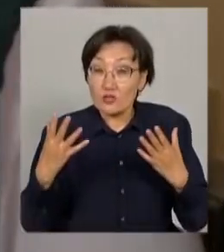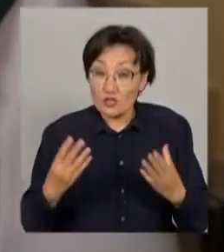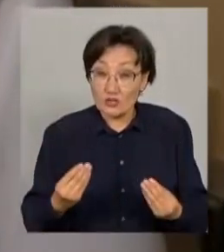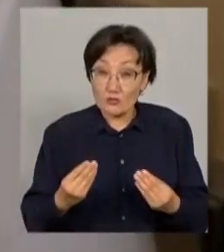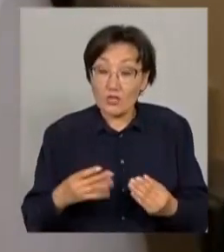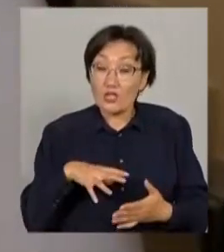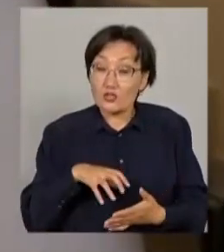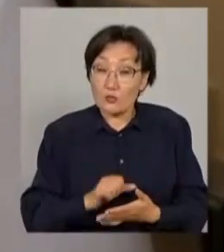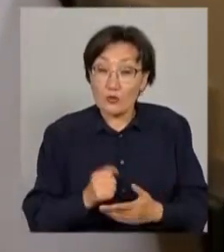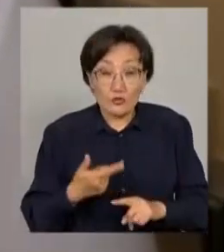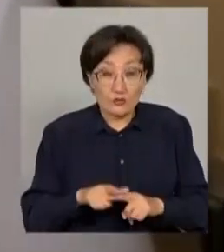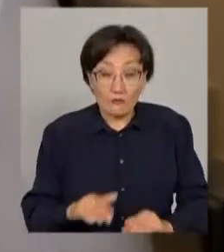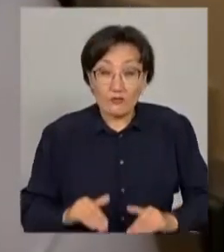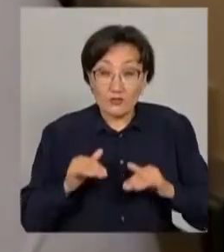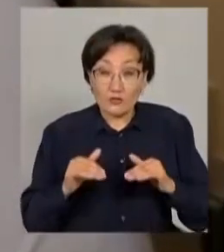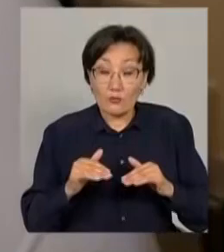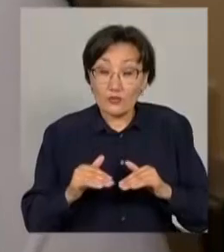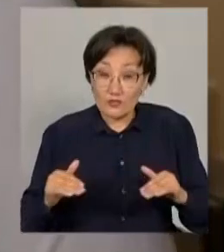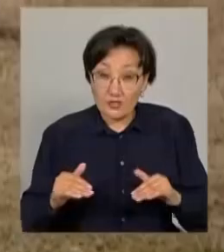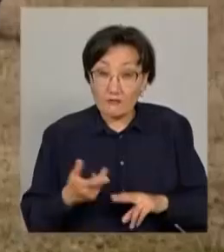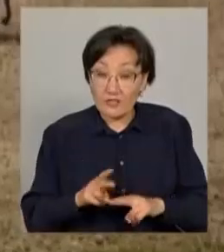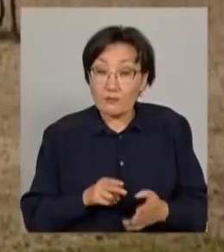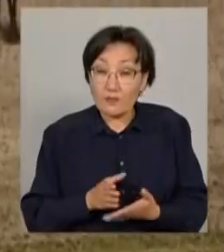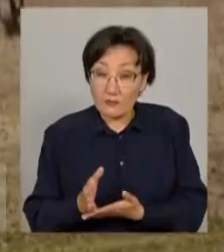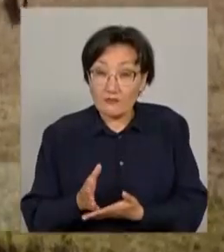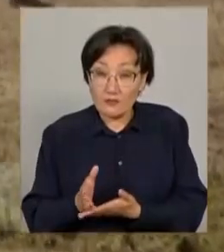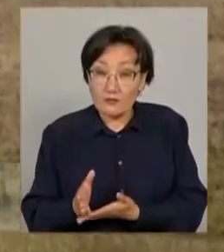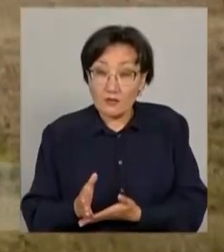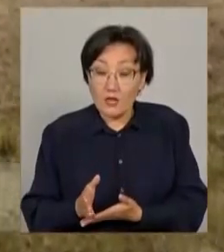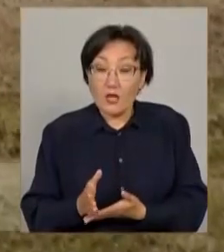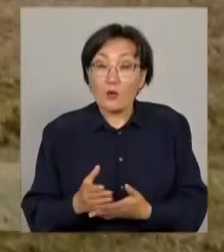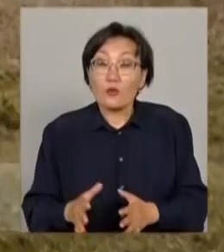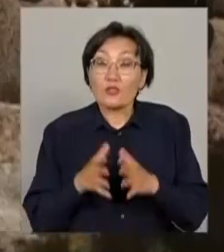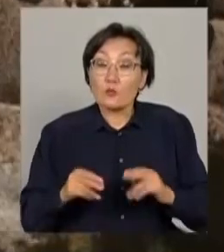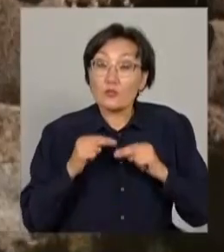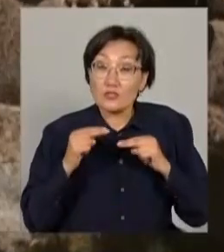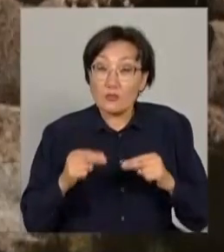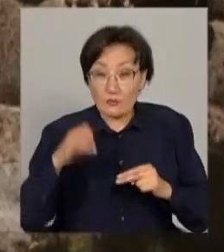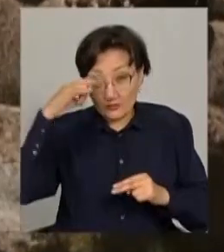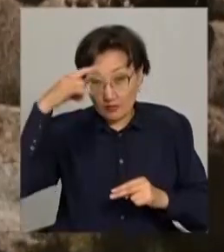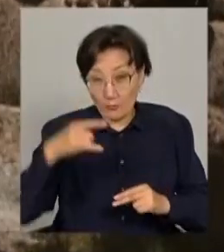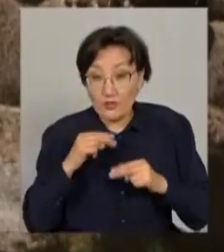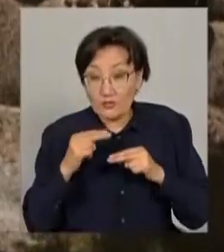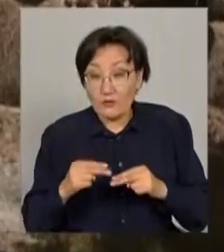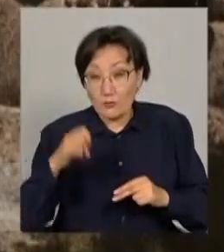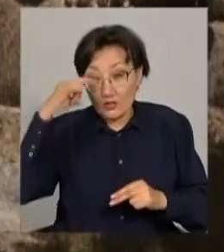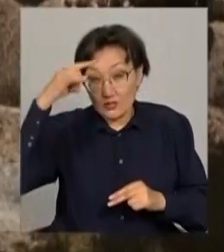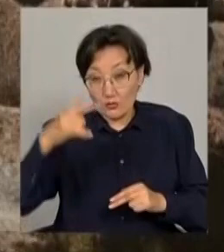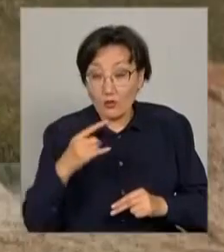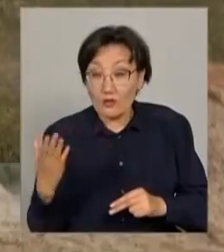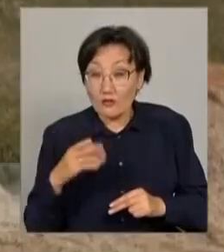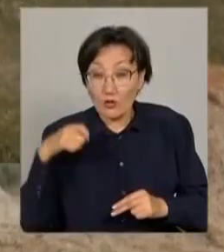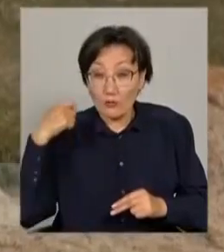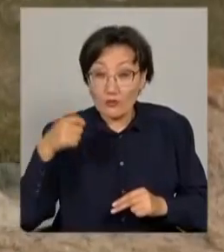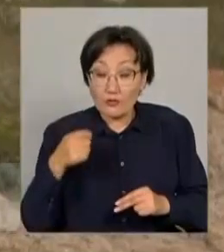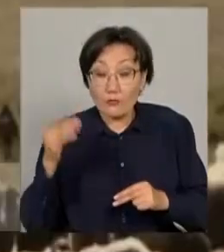день занимает очень высокие позиции в этом направлении. Большое внимание в стране уделяют и отечественному